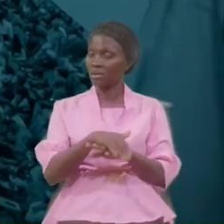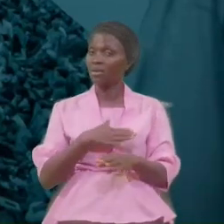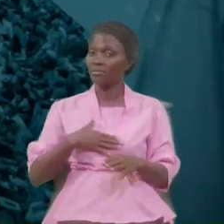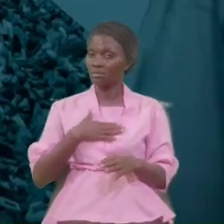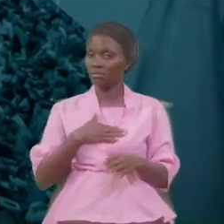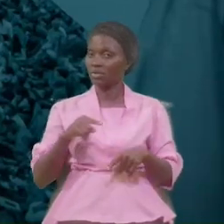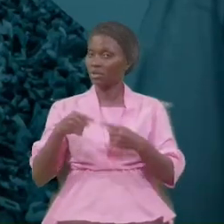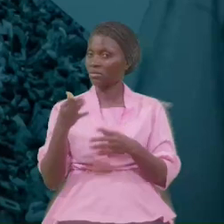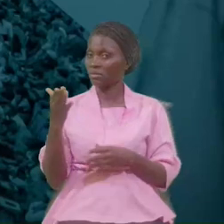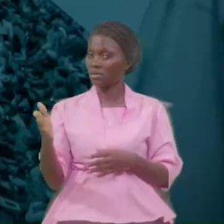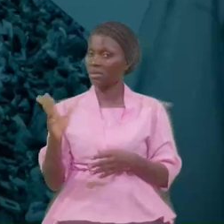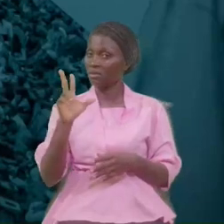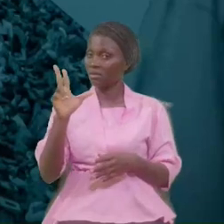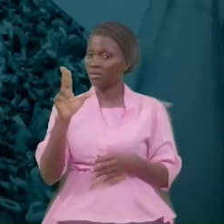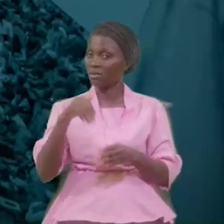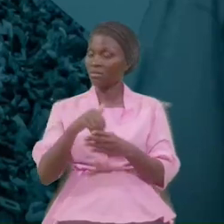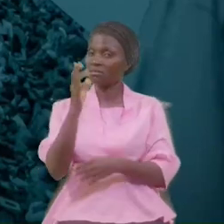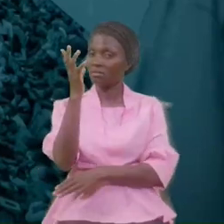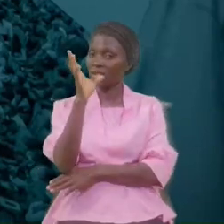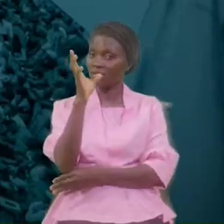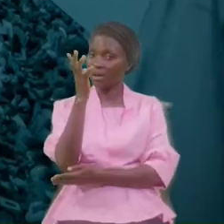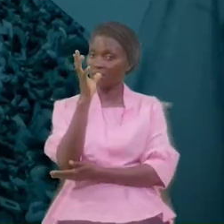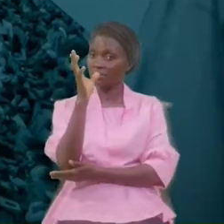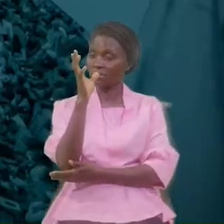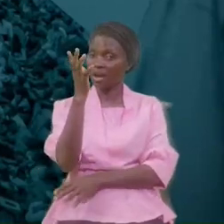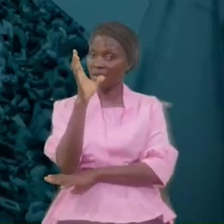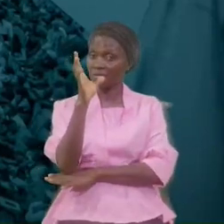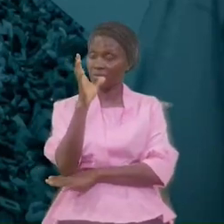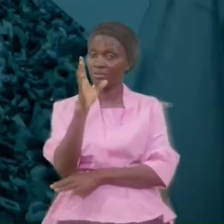Afternoon tomorrow in the main auditorium.